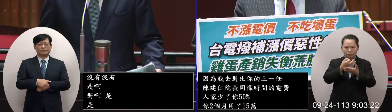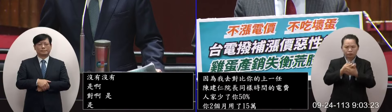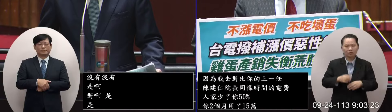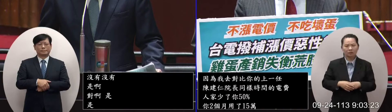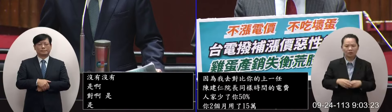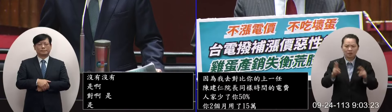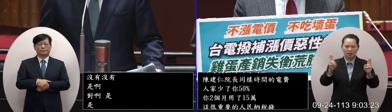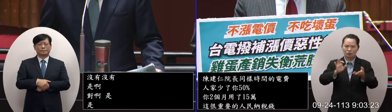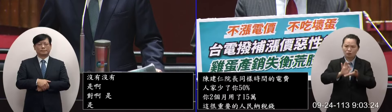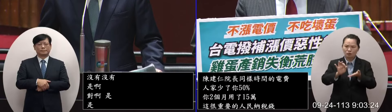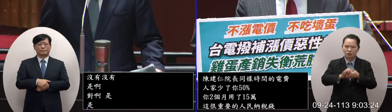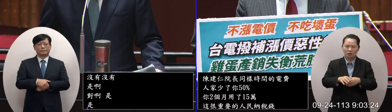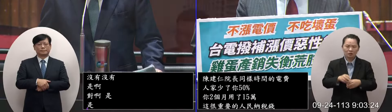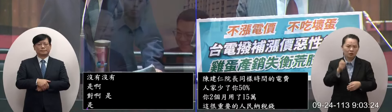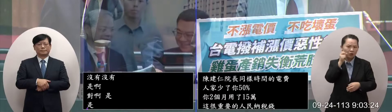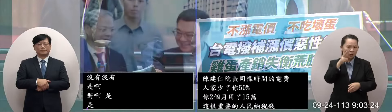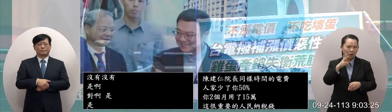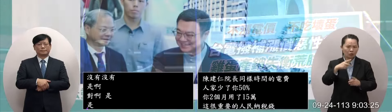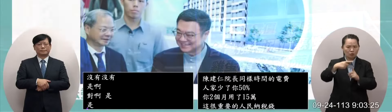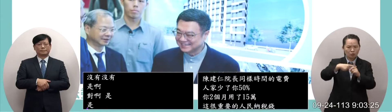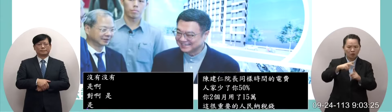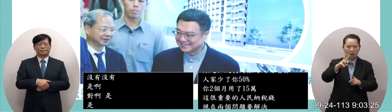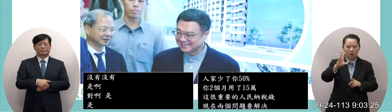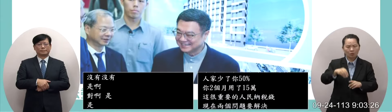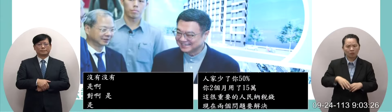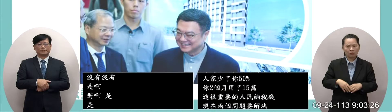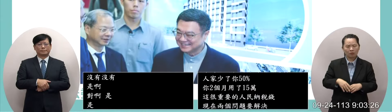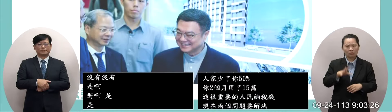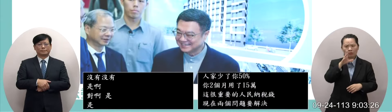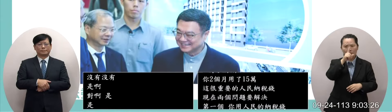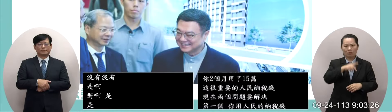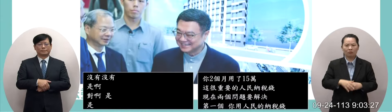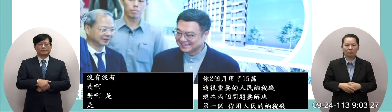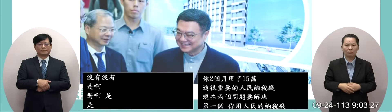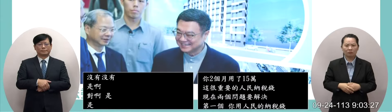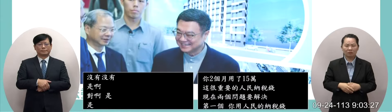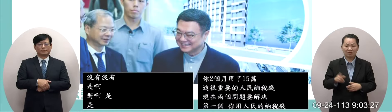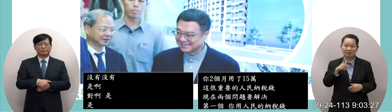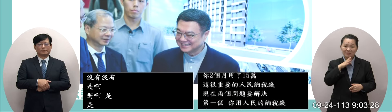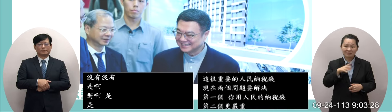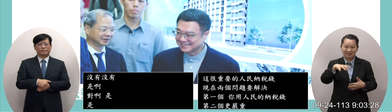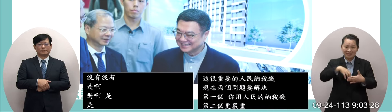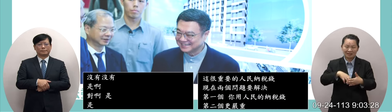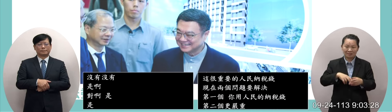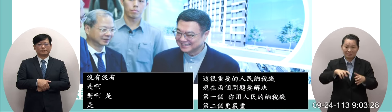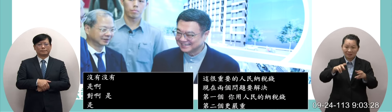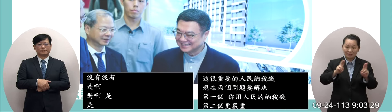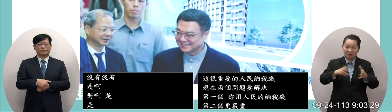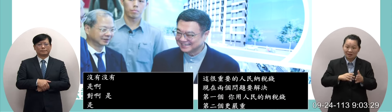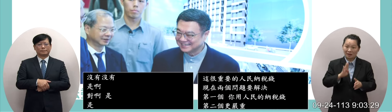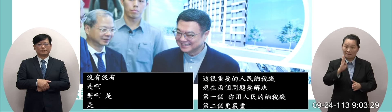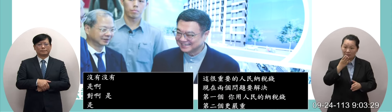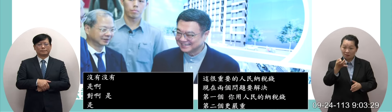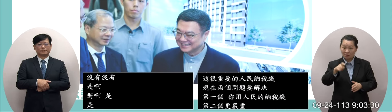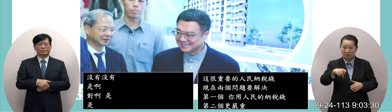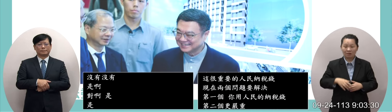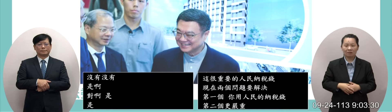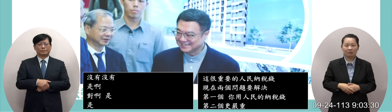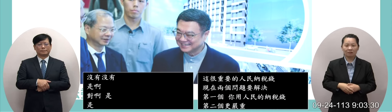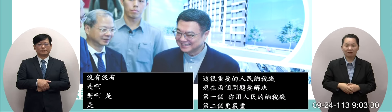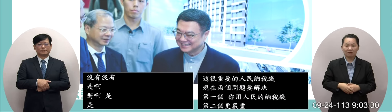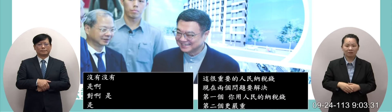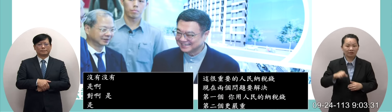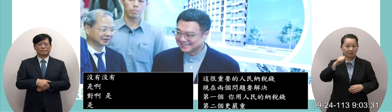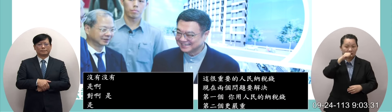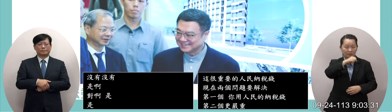会两个月用到两万度？有人在开玩笑啊！你在里面什么挖矿吗？挖比特币吗？现在台湾除